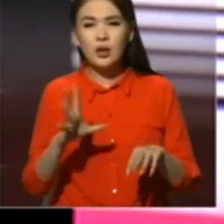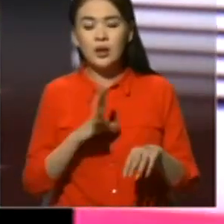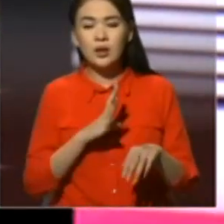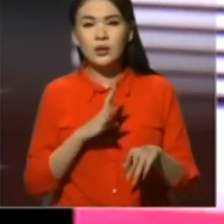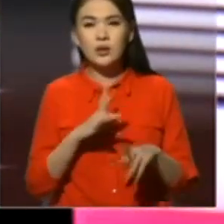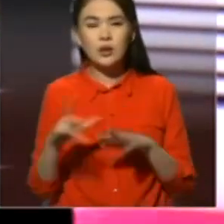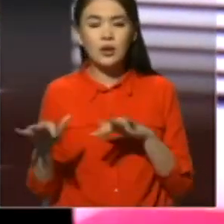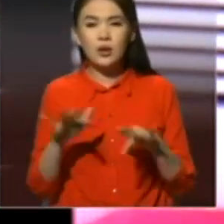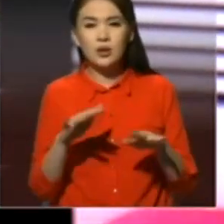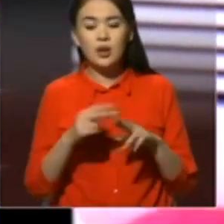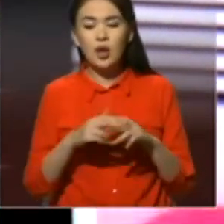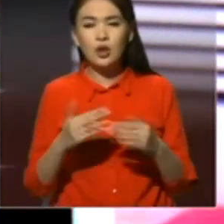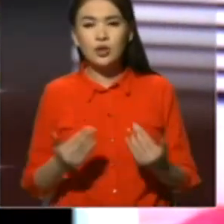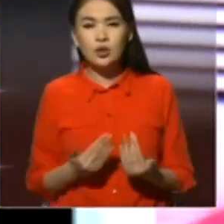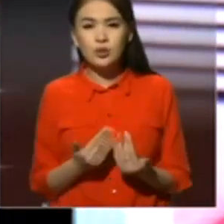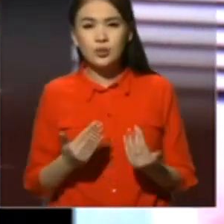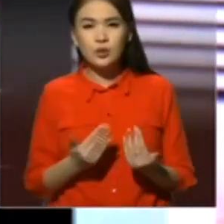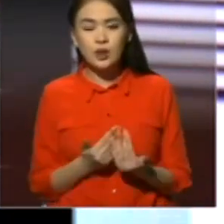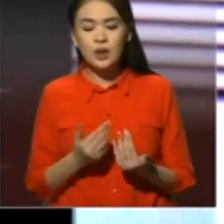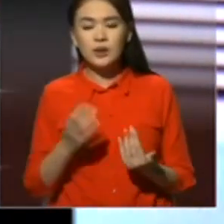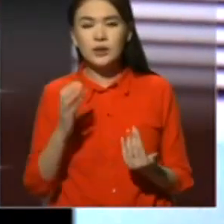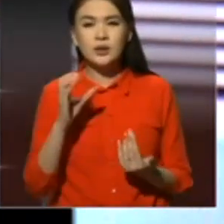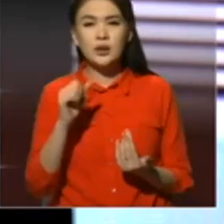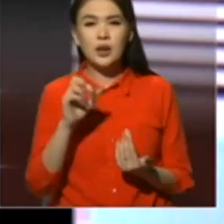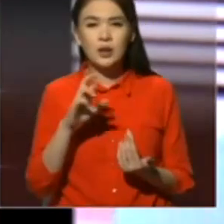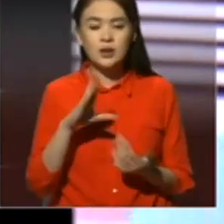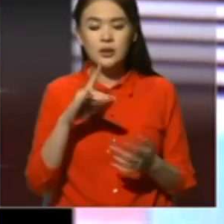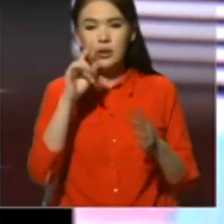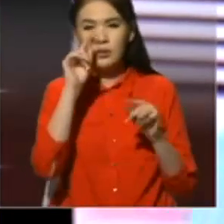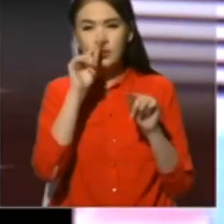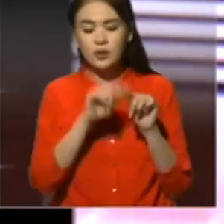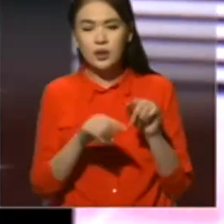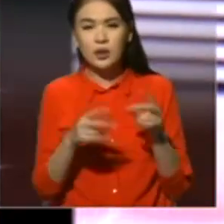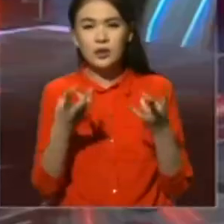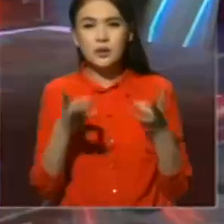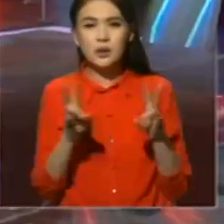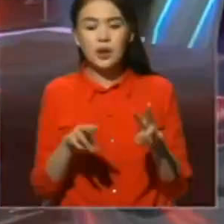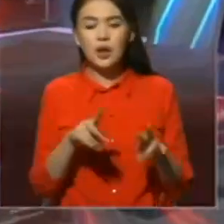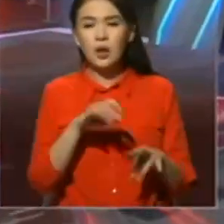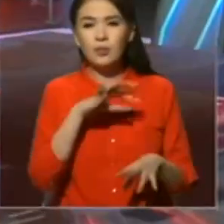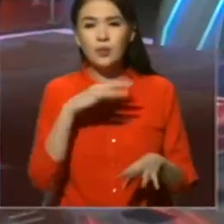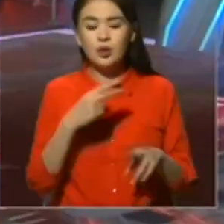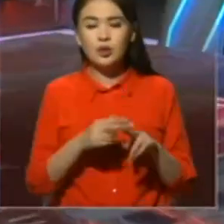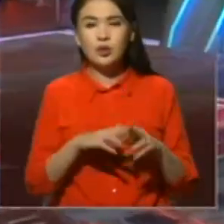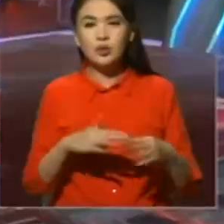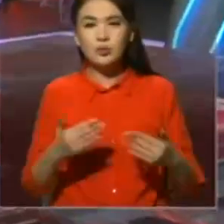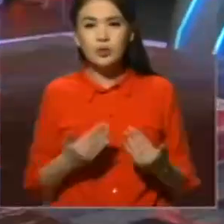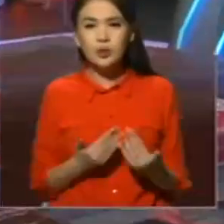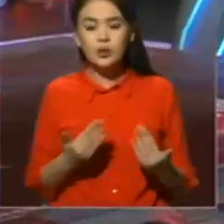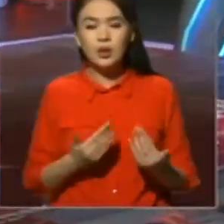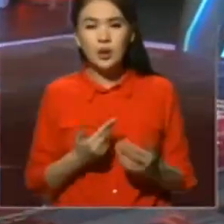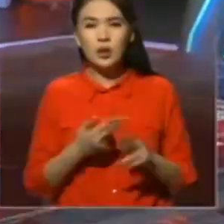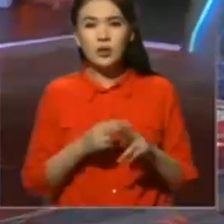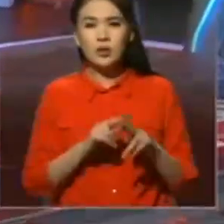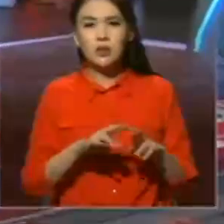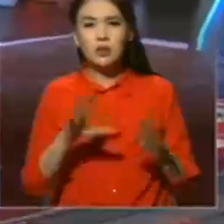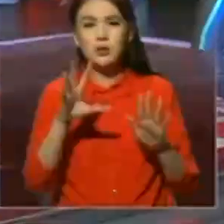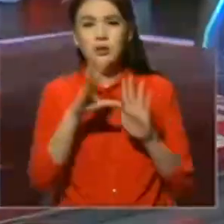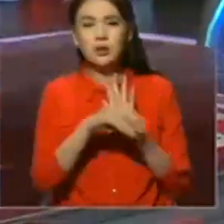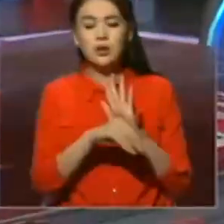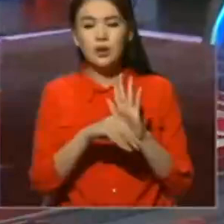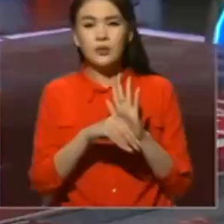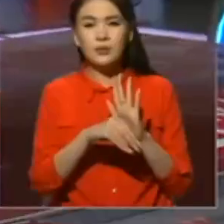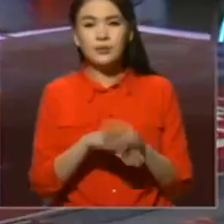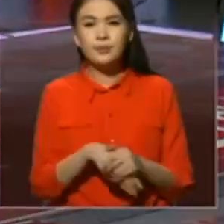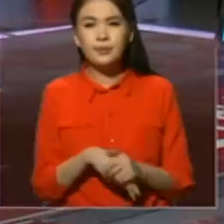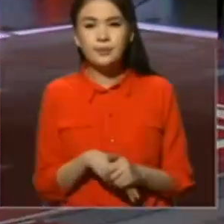көбісі тұрмыстық жанжалдар. Бұл жерде саяси басқа мәселе іздеудің қажеті жоқ. Көбіне тұрмыстық деңгейдегі жанжалдар болып табылады этностардың